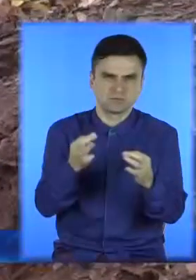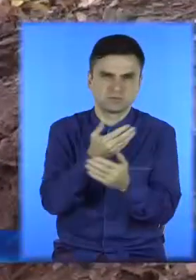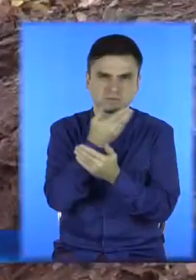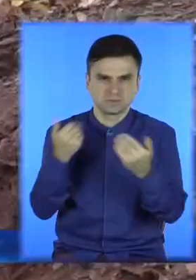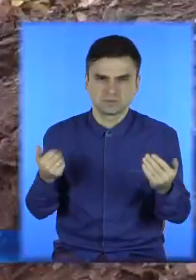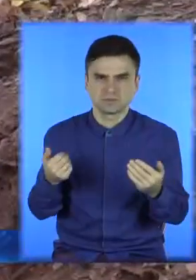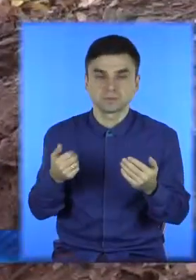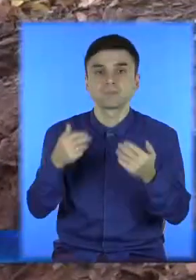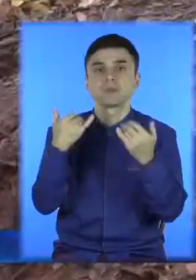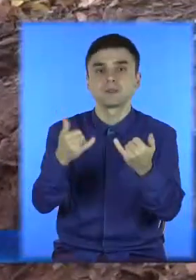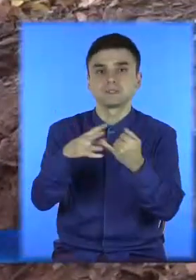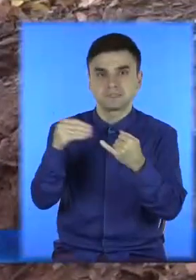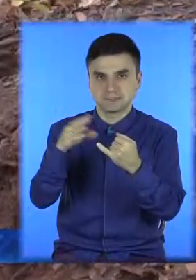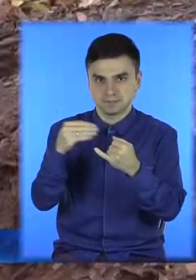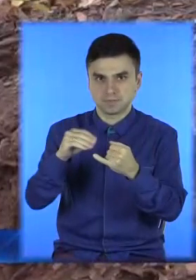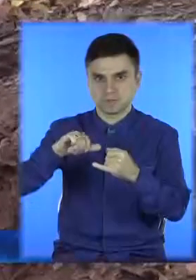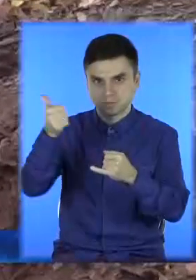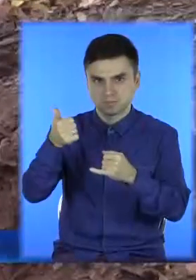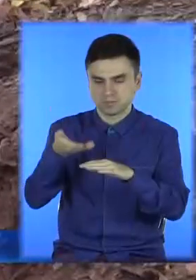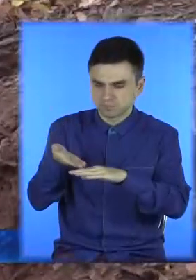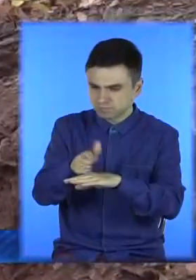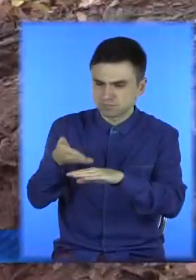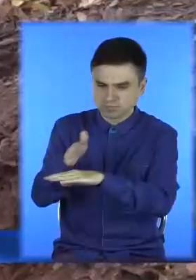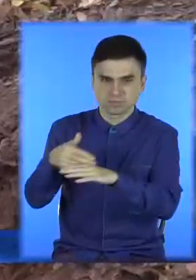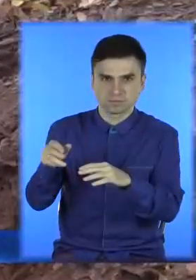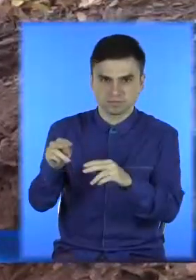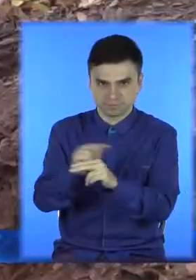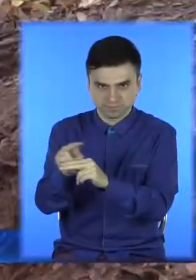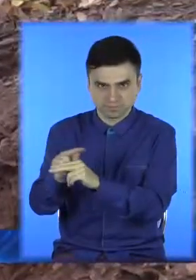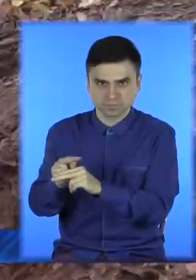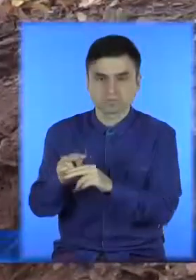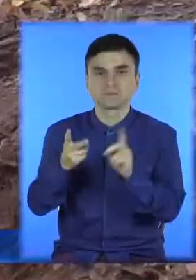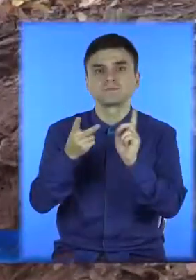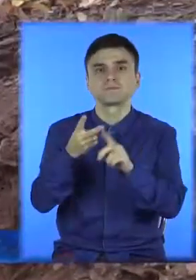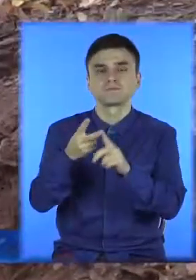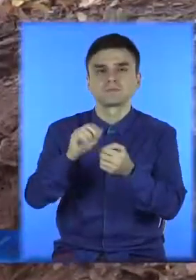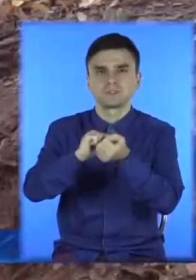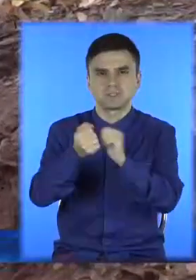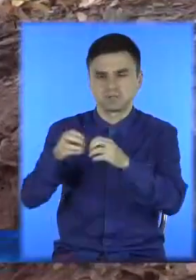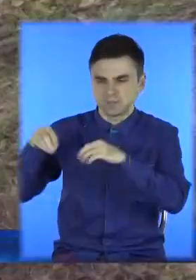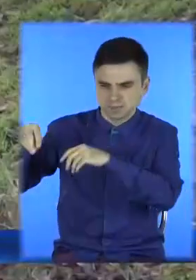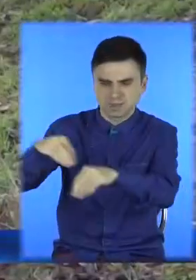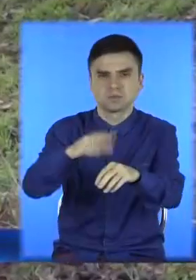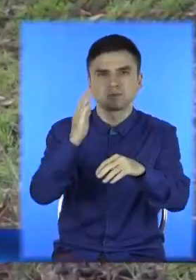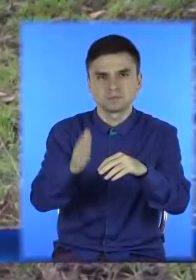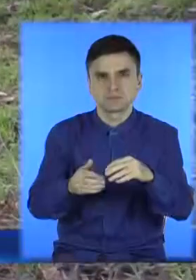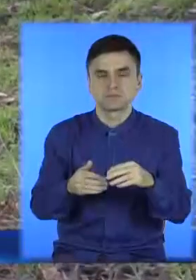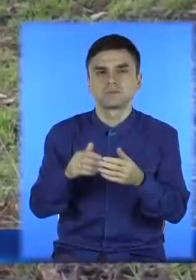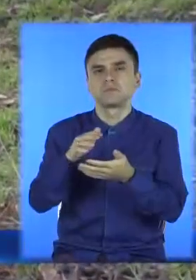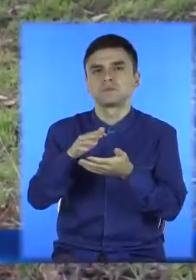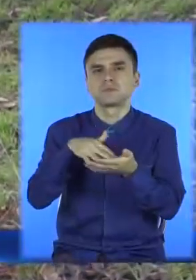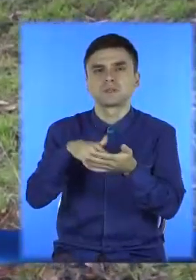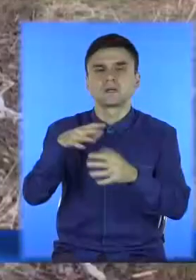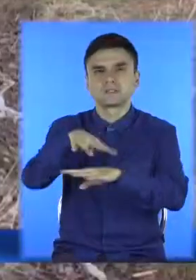Потім ще наша підготовка, арміровка, установка опалубки і бетоніру. Місцеві